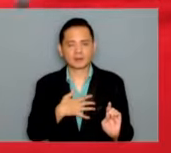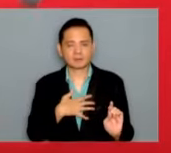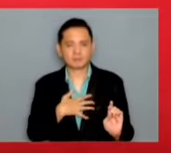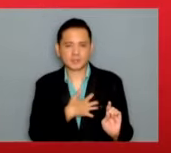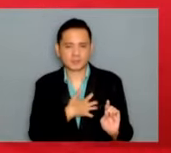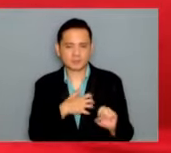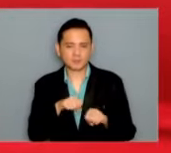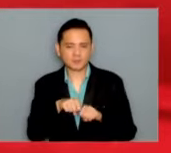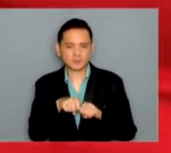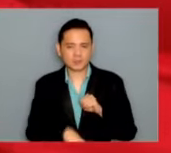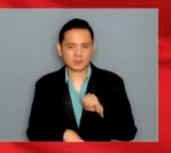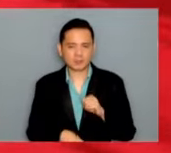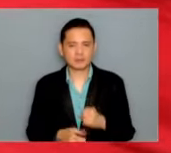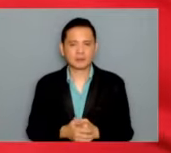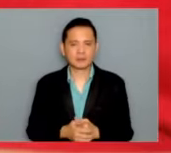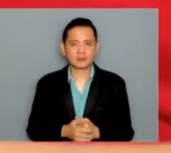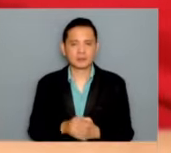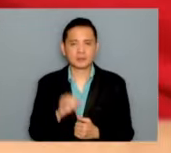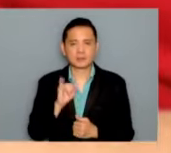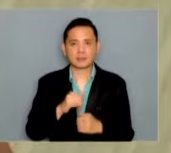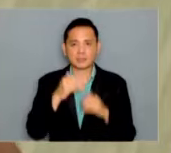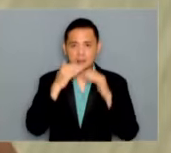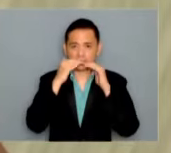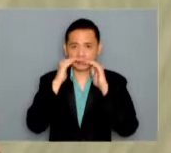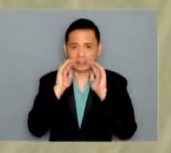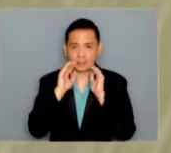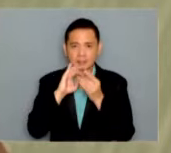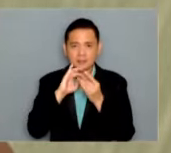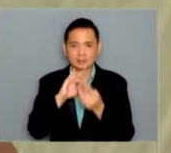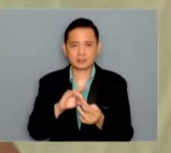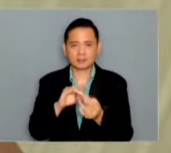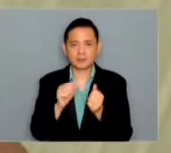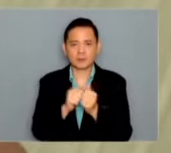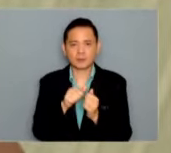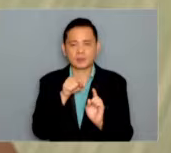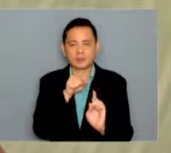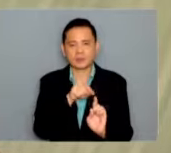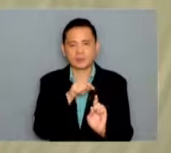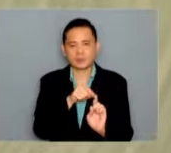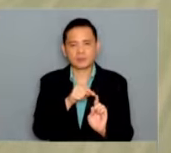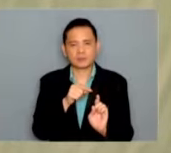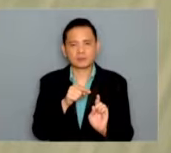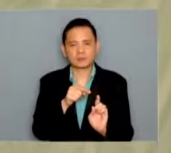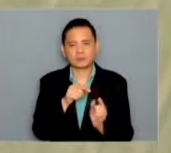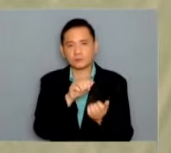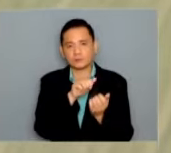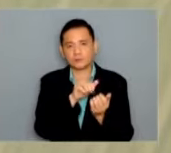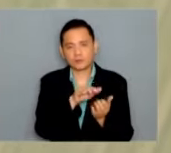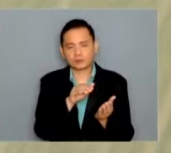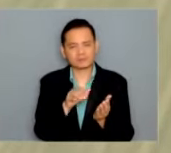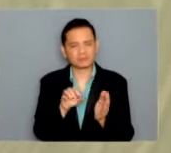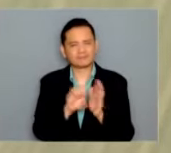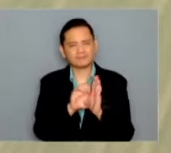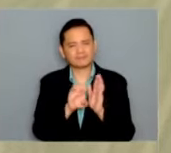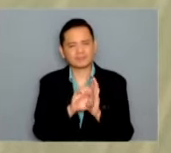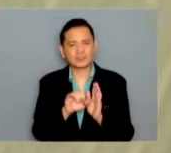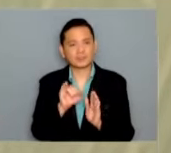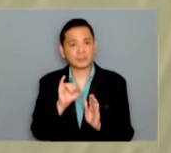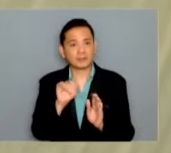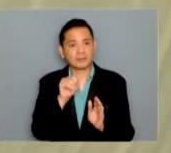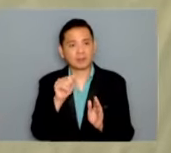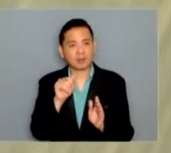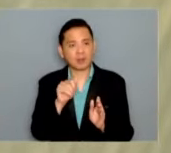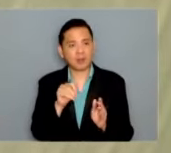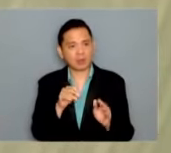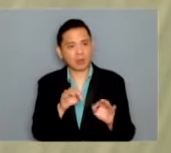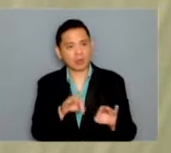o isang uri ng lungkot o pagdadalamhati na hindi lubos kinikilala o pinapahalagahan ng lipunan o ng mga